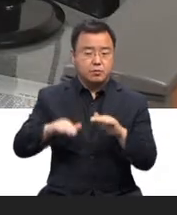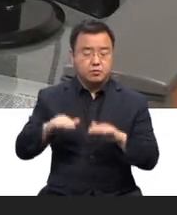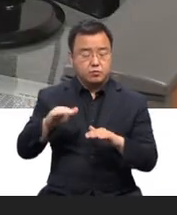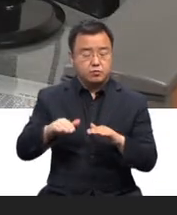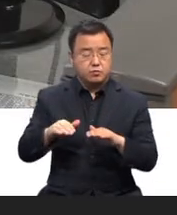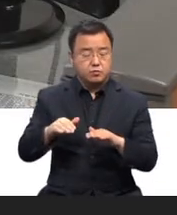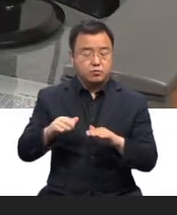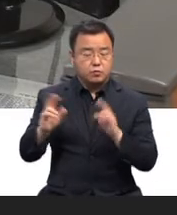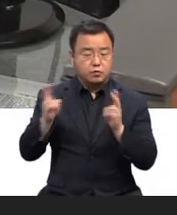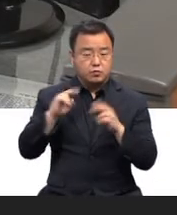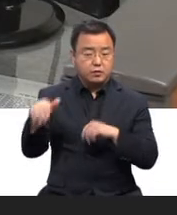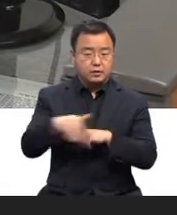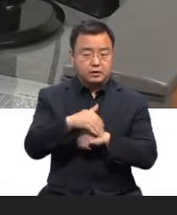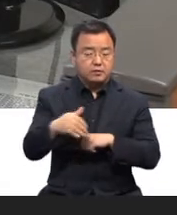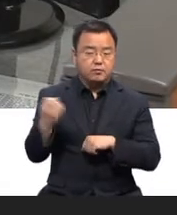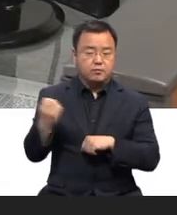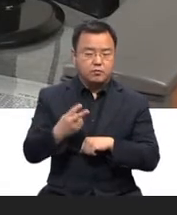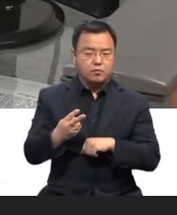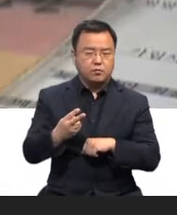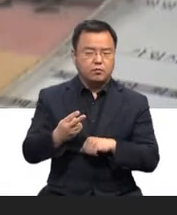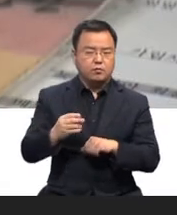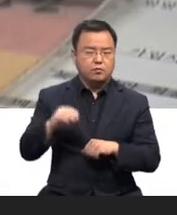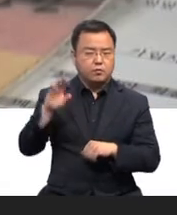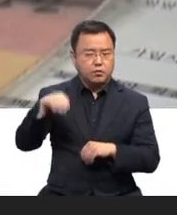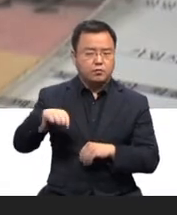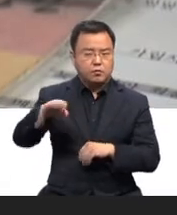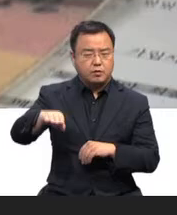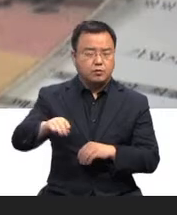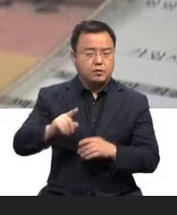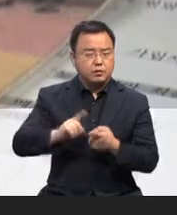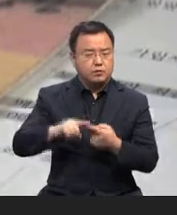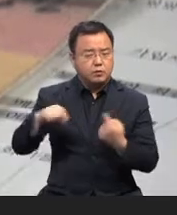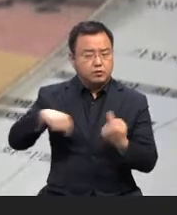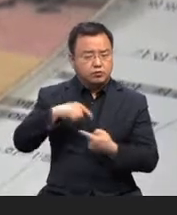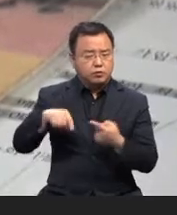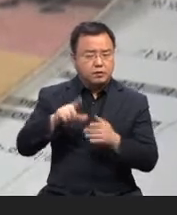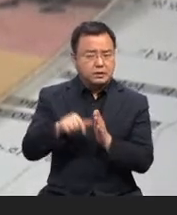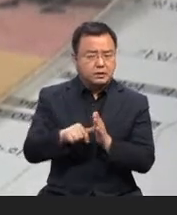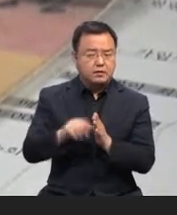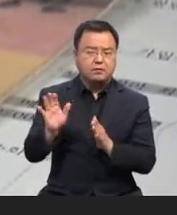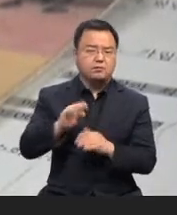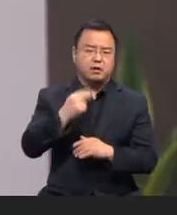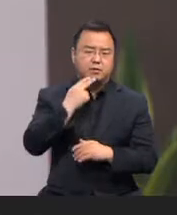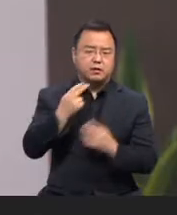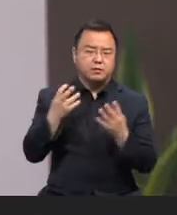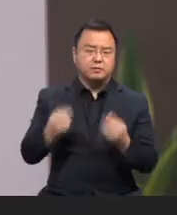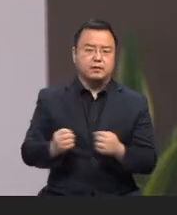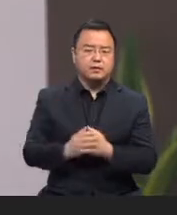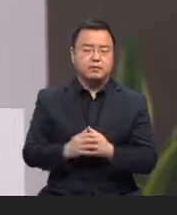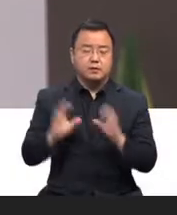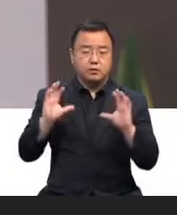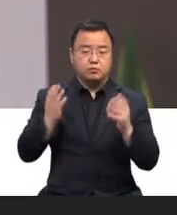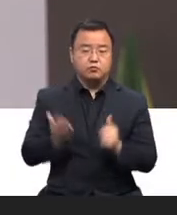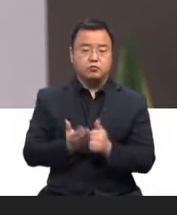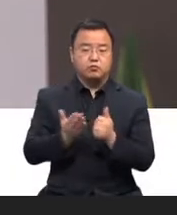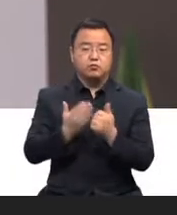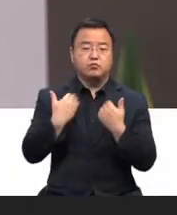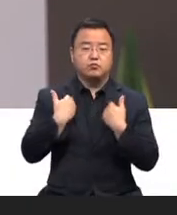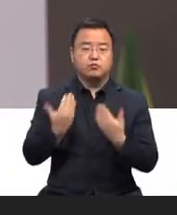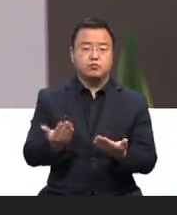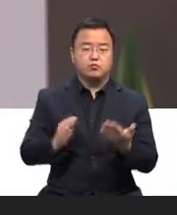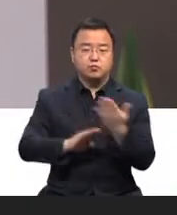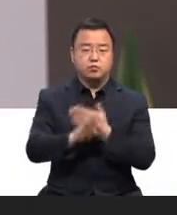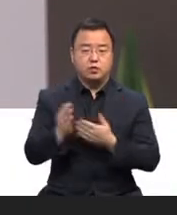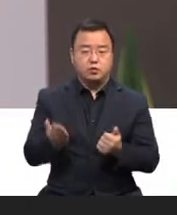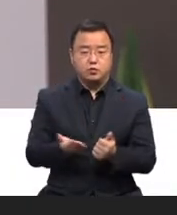시간제 와 같은 제도 자체를 모르거나 운영하지 않는 경우가 많습니다 육아에 일찍 후에 돌봄의